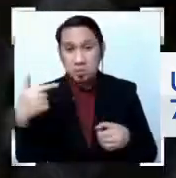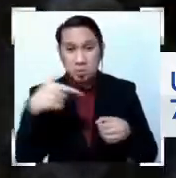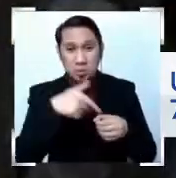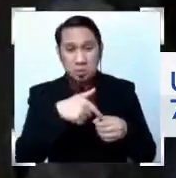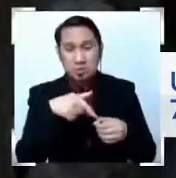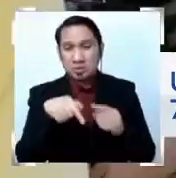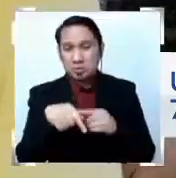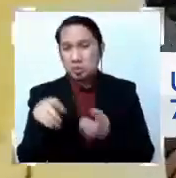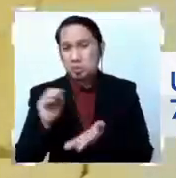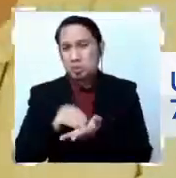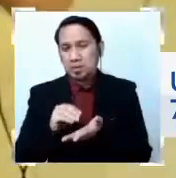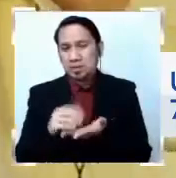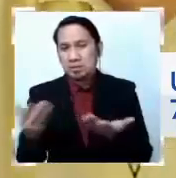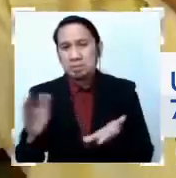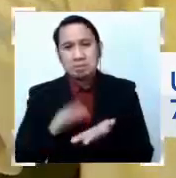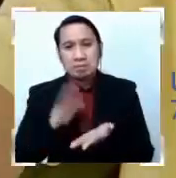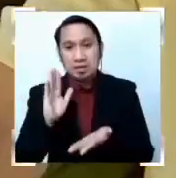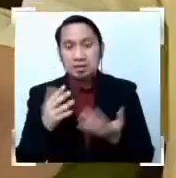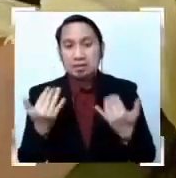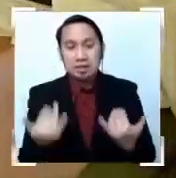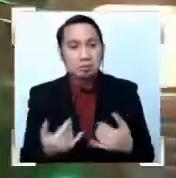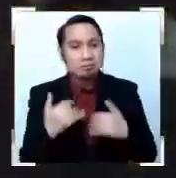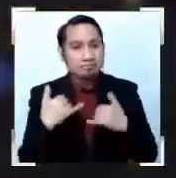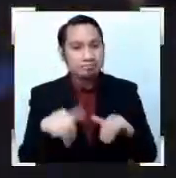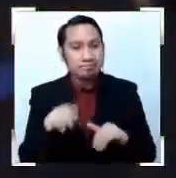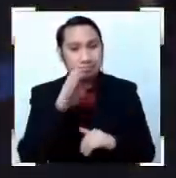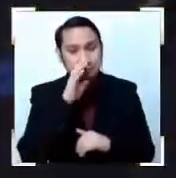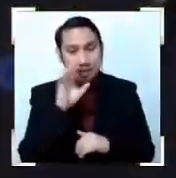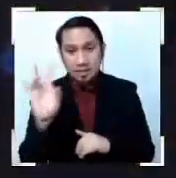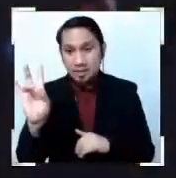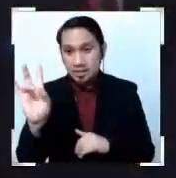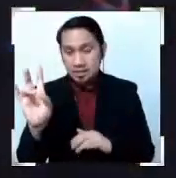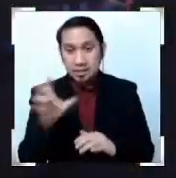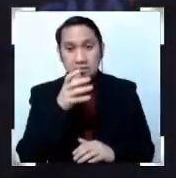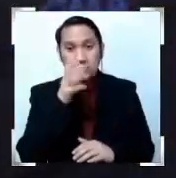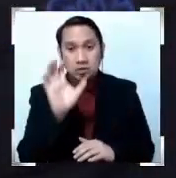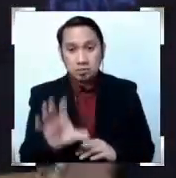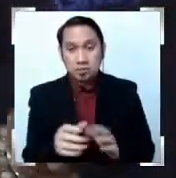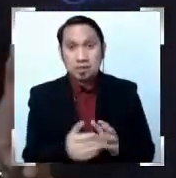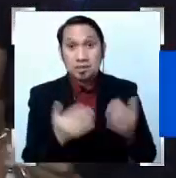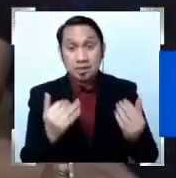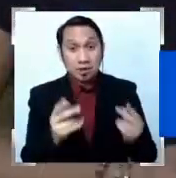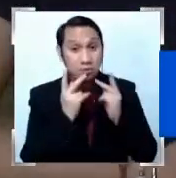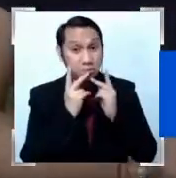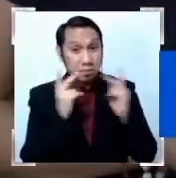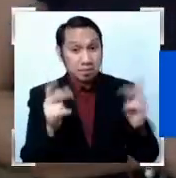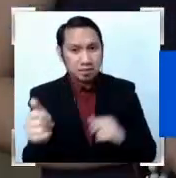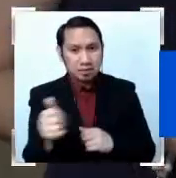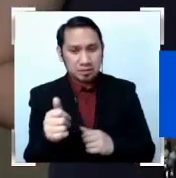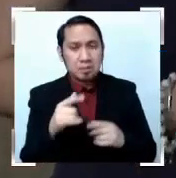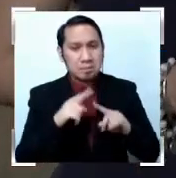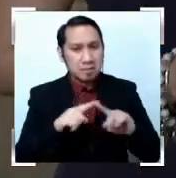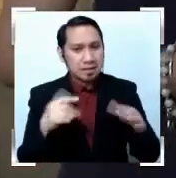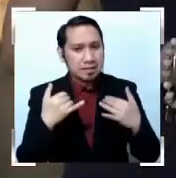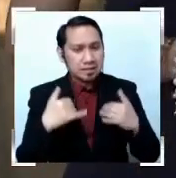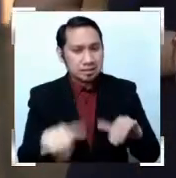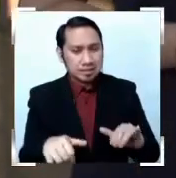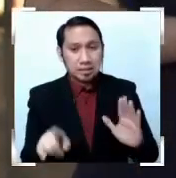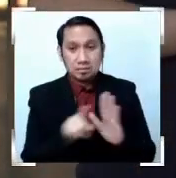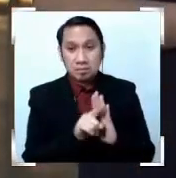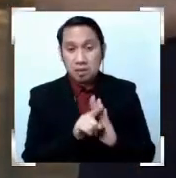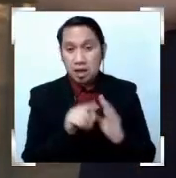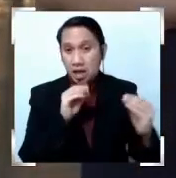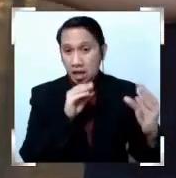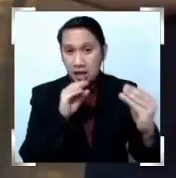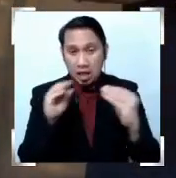Mahigpit pa rin naman daw na ipatutupad ang 7 Commandments. Kaya sa mga pampublikong sasakyan, bawal pa rin ang pagsasalita at pakikipag-usap